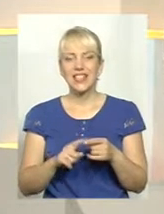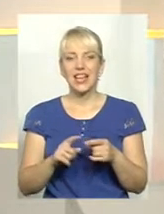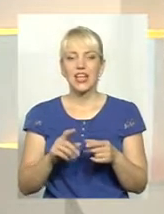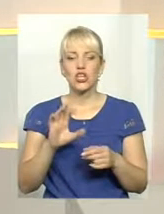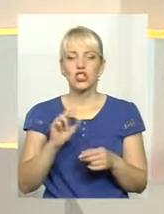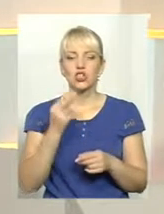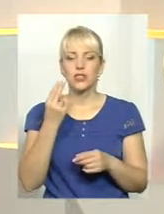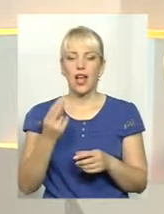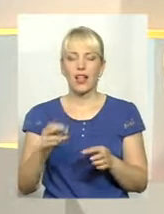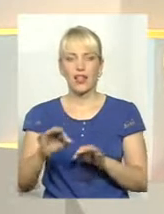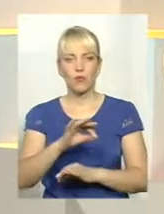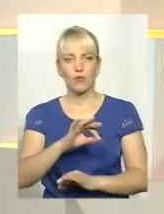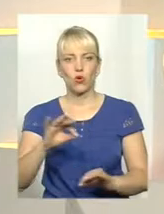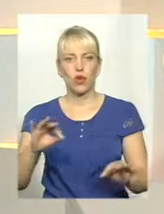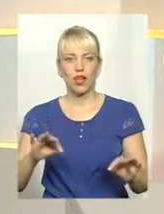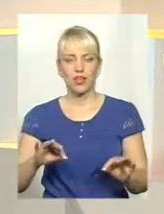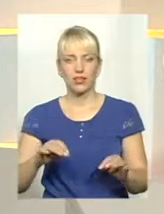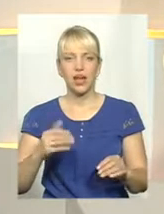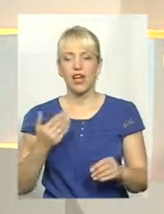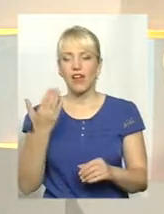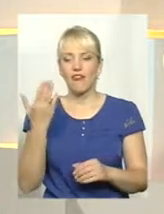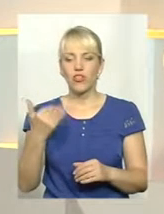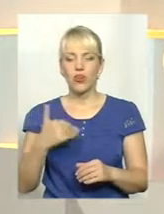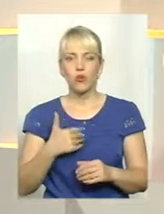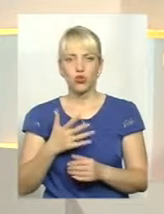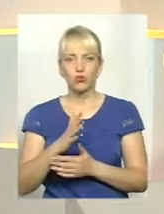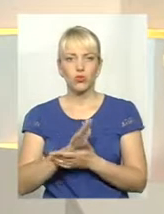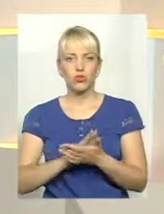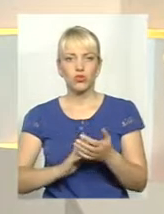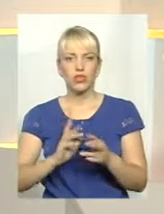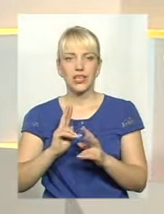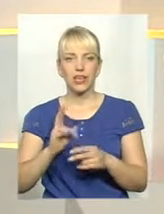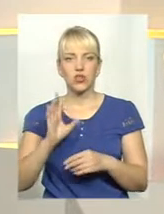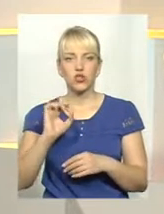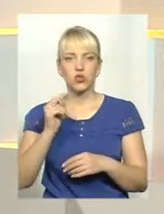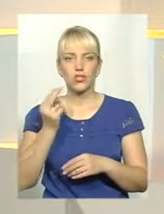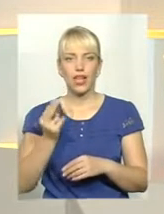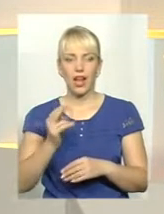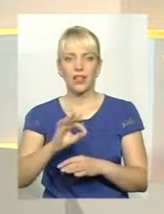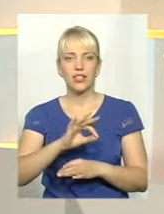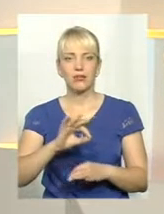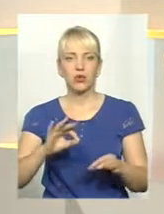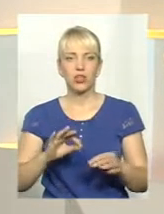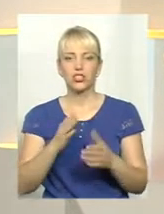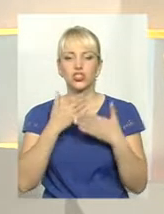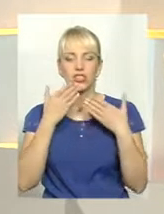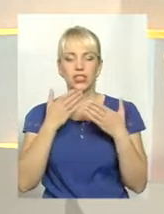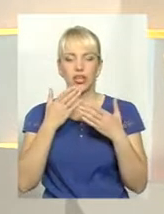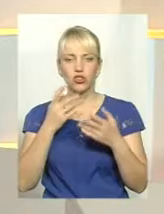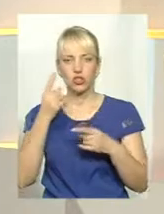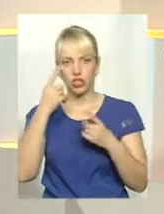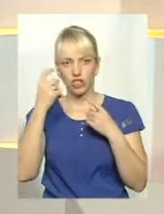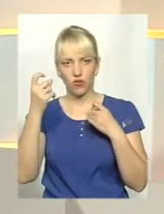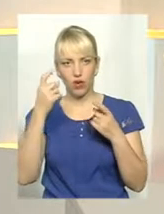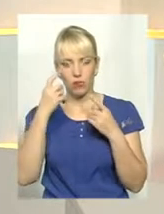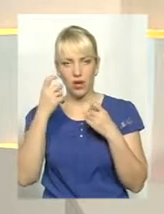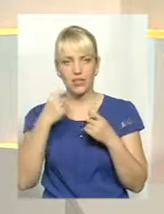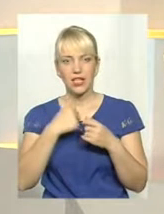дуже сподіваються, що це буде теж свого роду рекламою їхньої діяльності, що їх будуть замовляти і інші. Тобто це